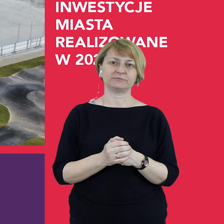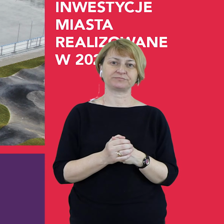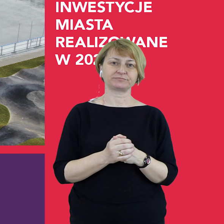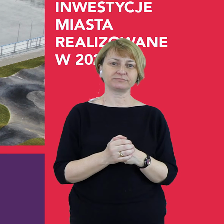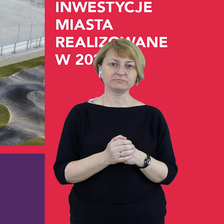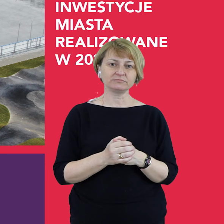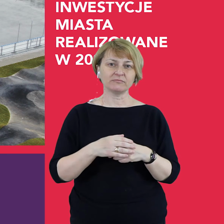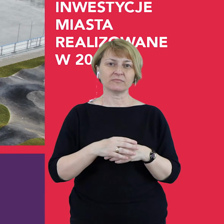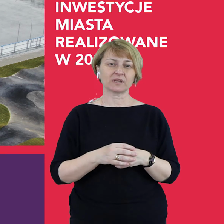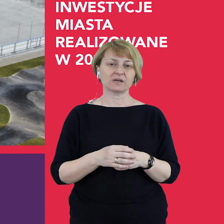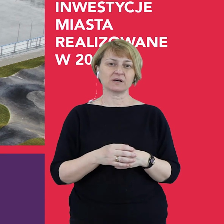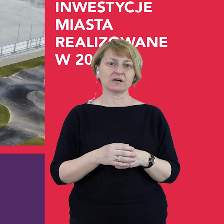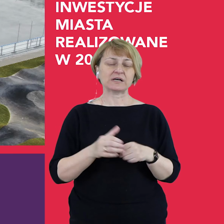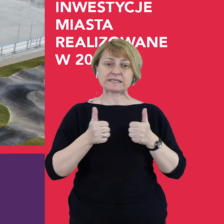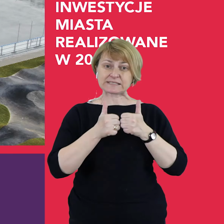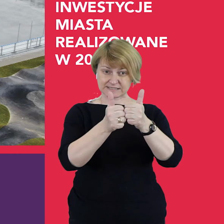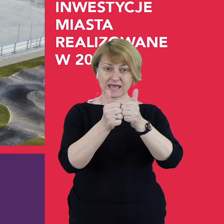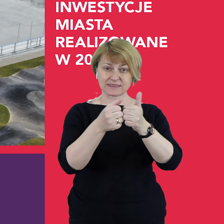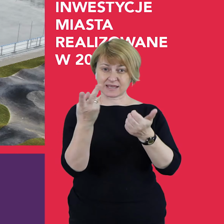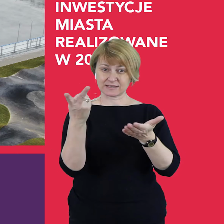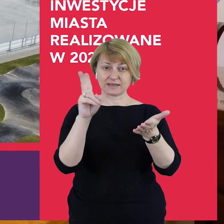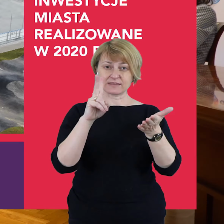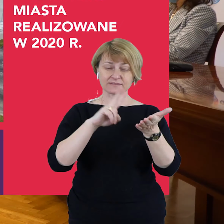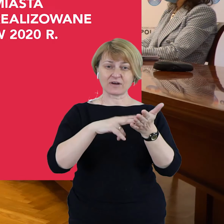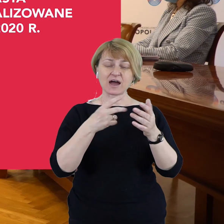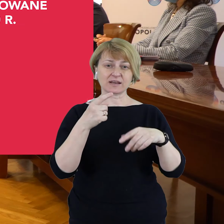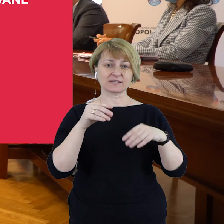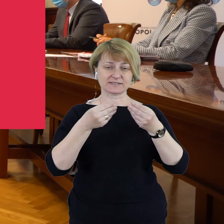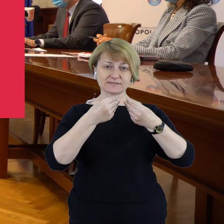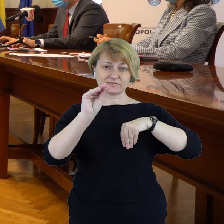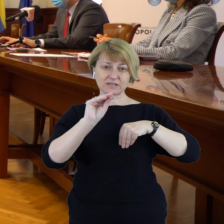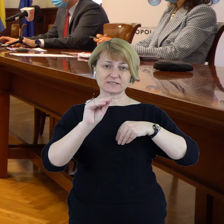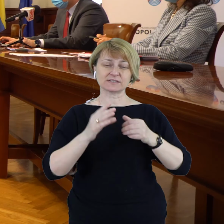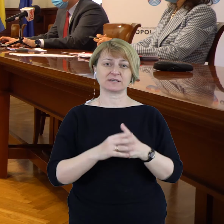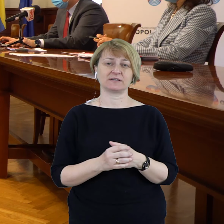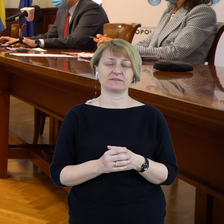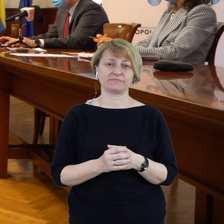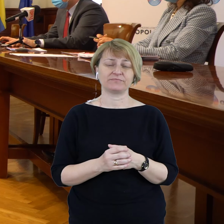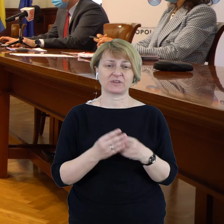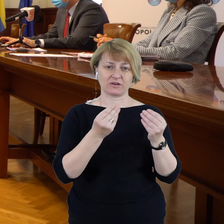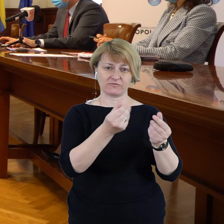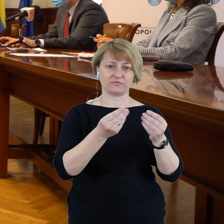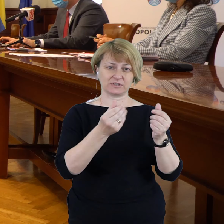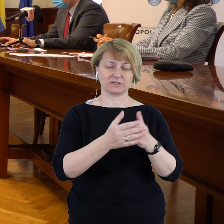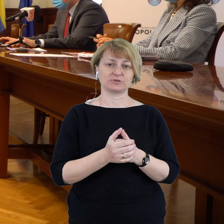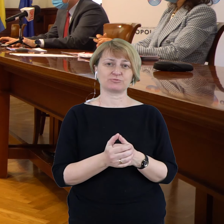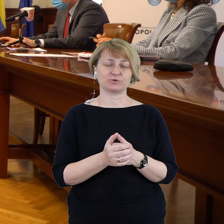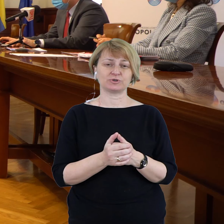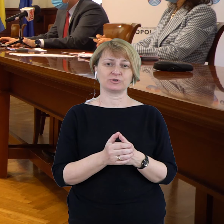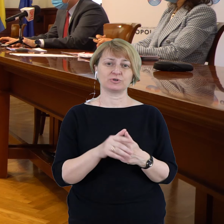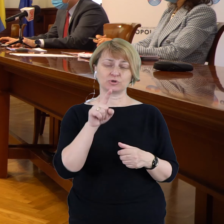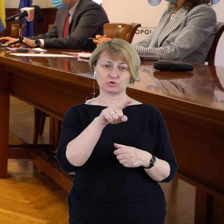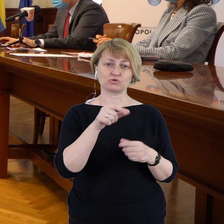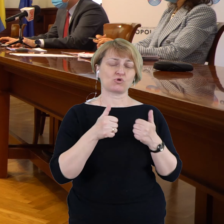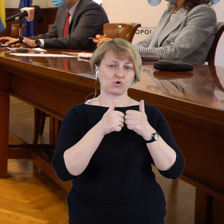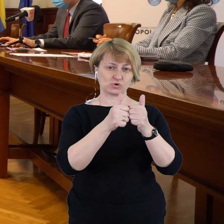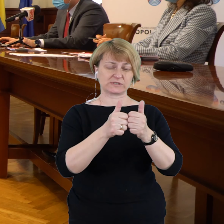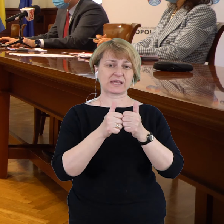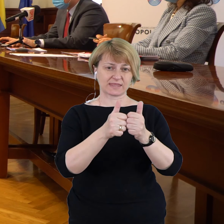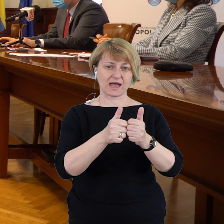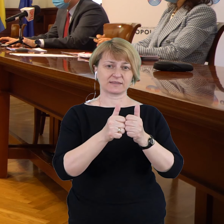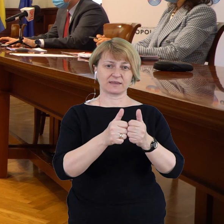dobrze, stąd prawie dwukrotnie zwiększyło się zadanie, zakres zadania w 2020 roku,